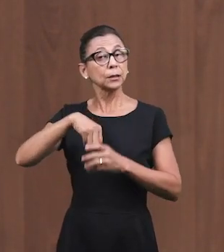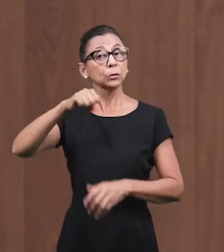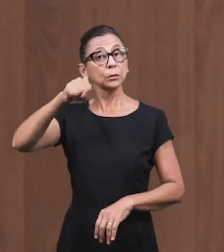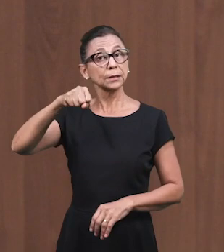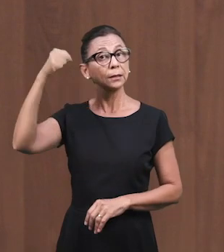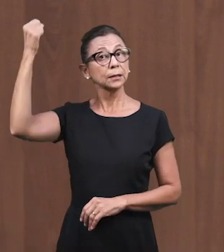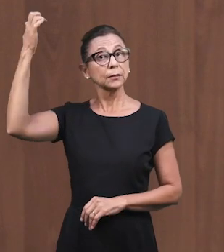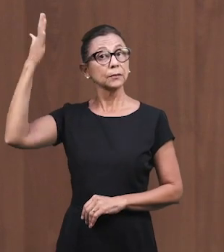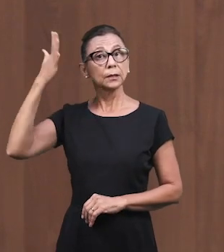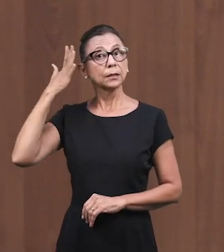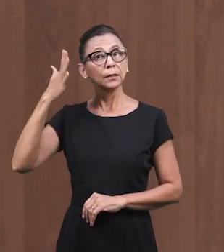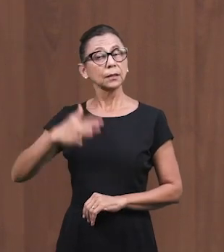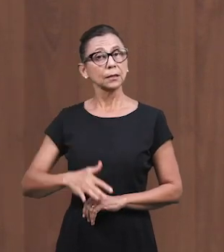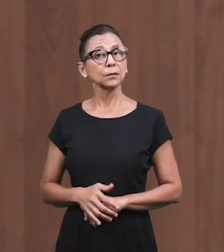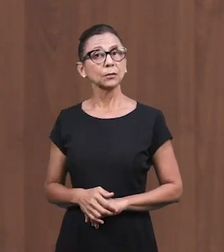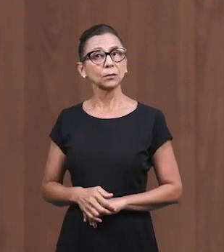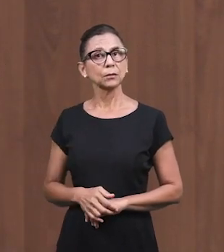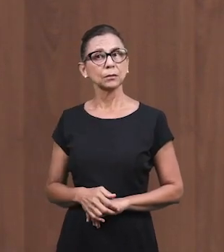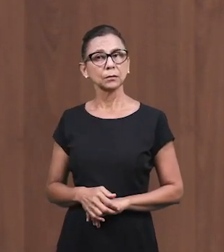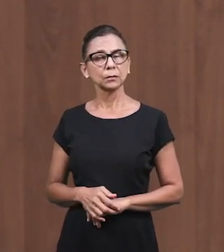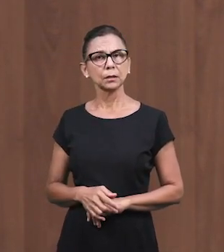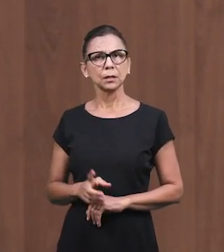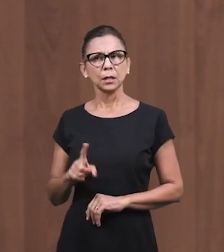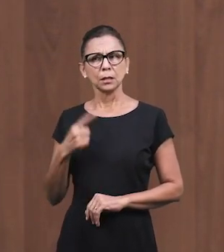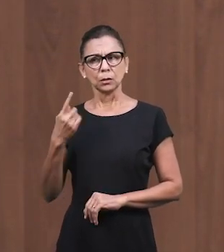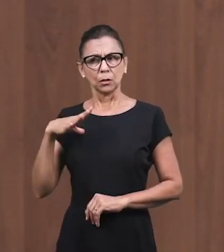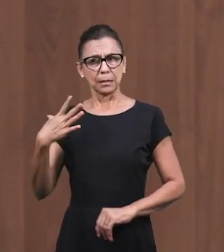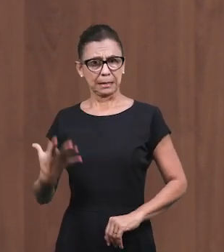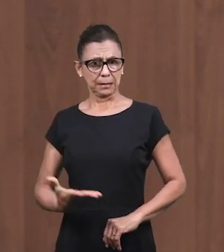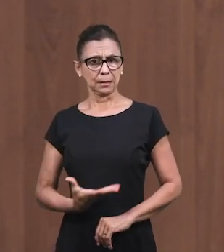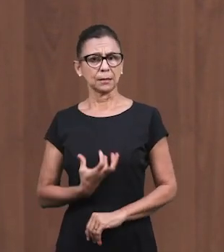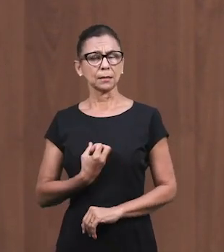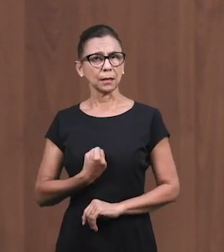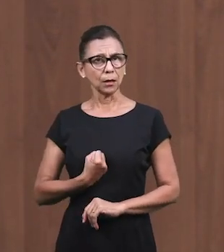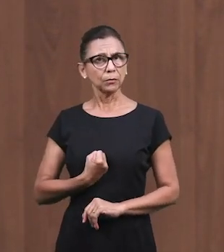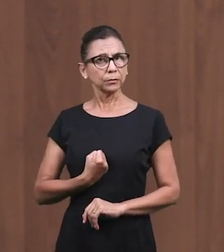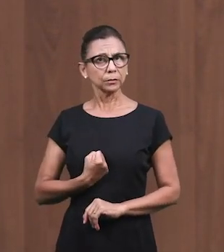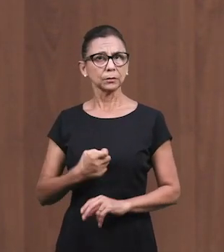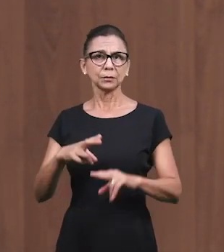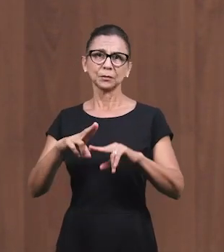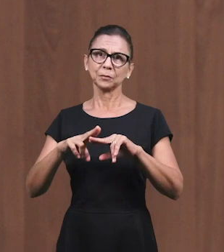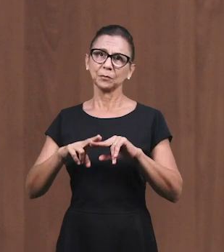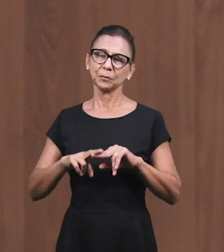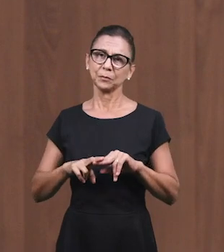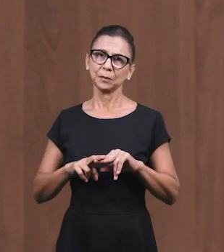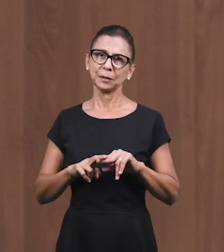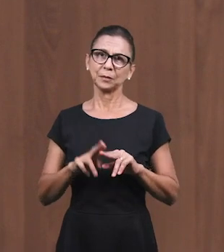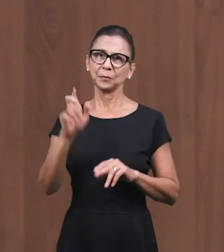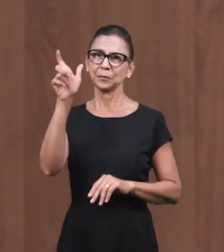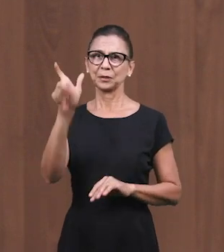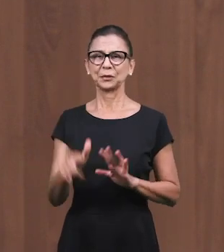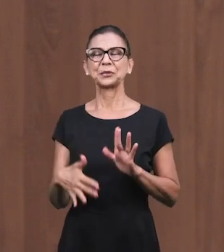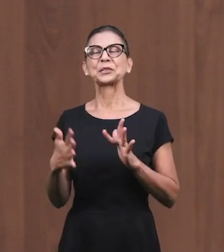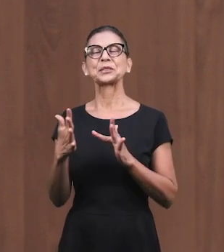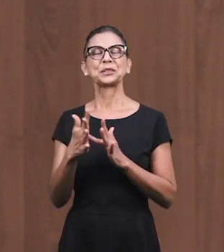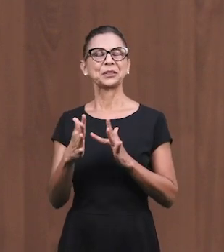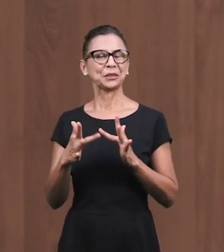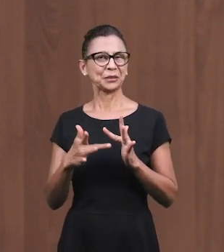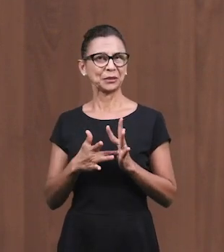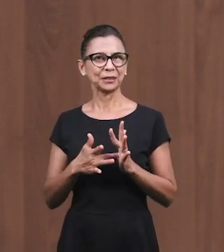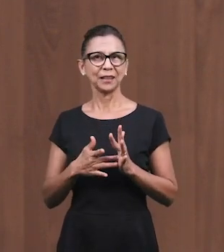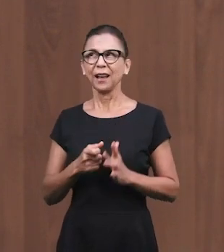Révéler Jésus. Montrer que nous sommes sauvés seulement à travers le Seigneur